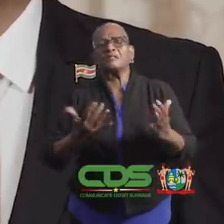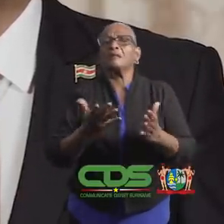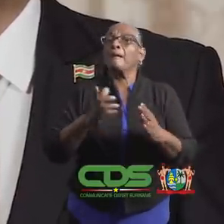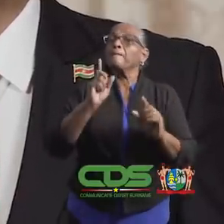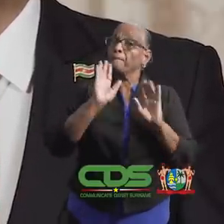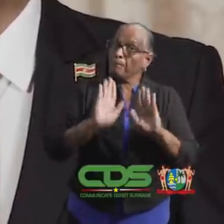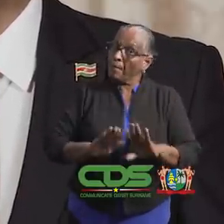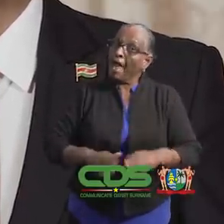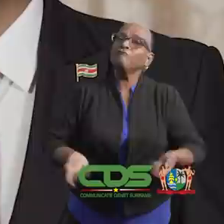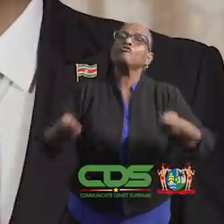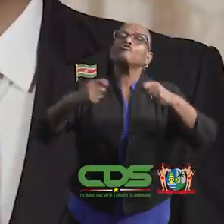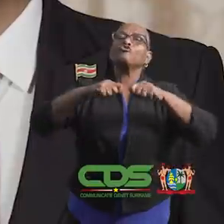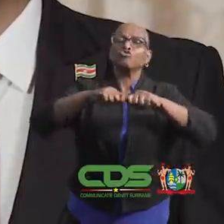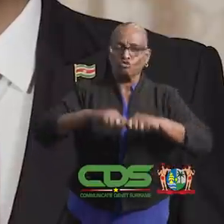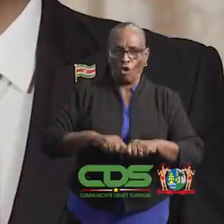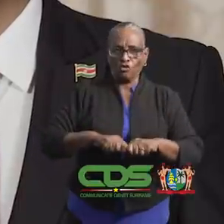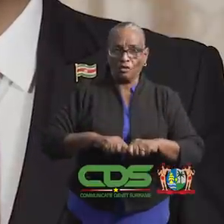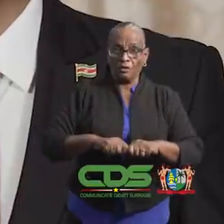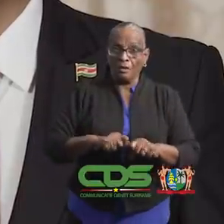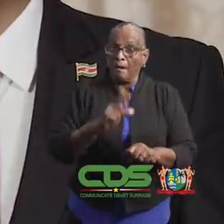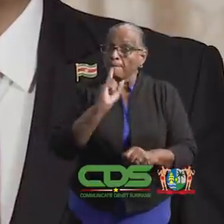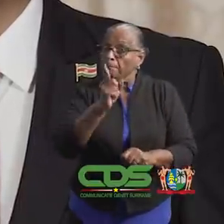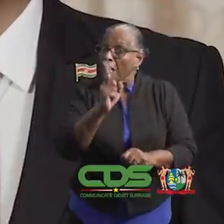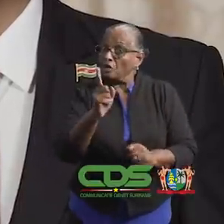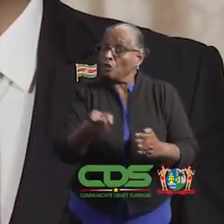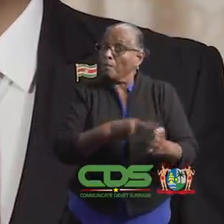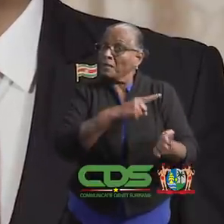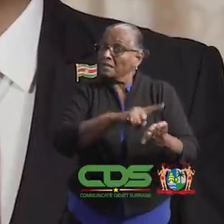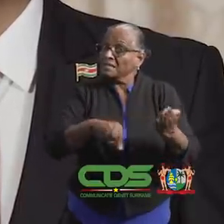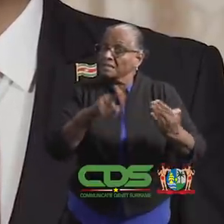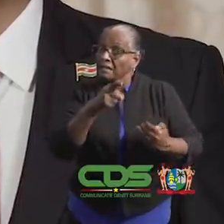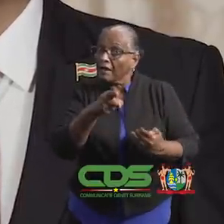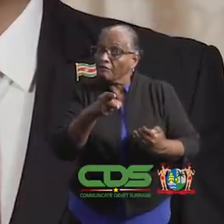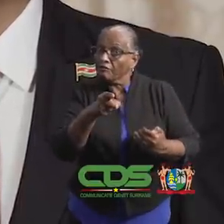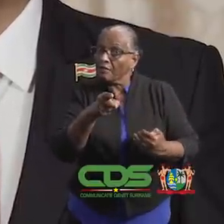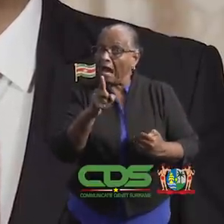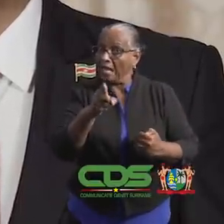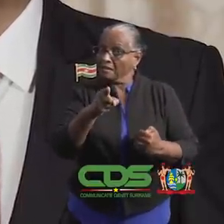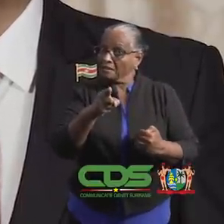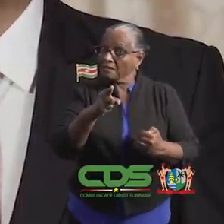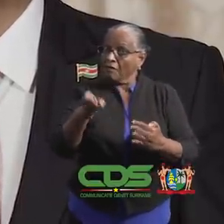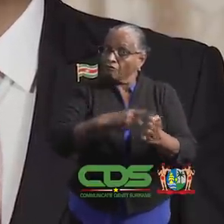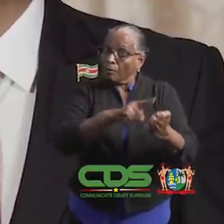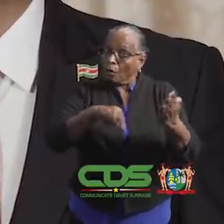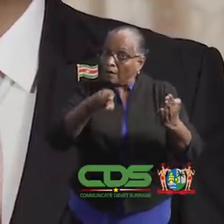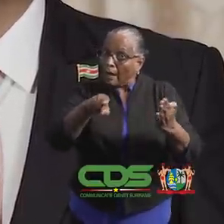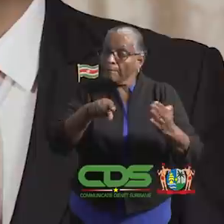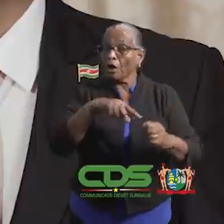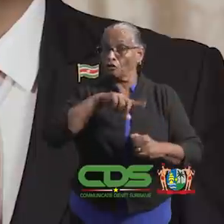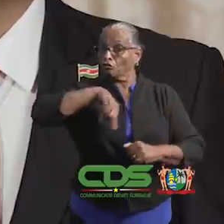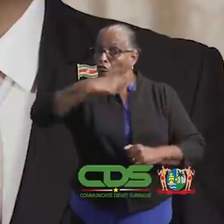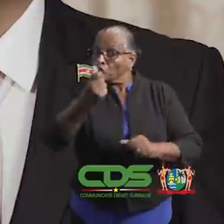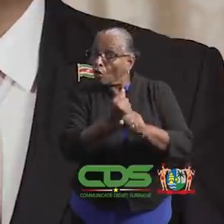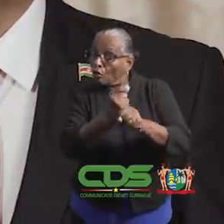gesloten. Er zullen sancties volgen indien genoemde plekken ondanks het verbod toch open zijn.